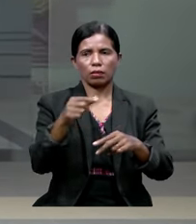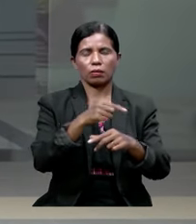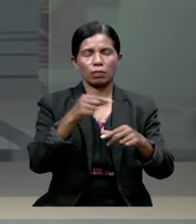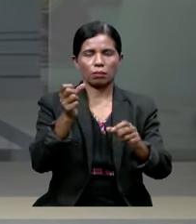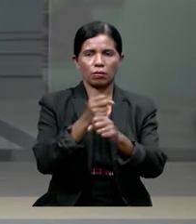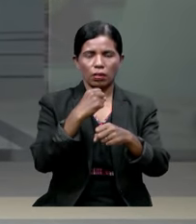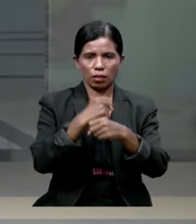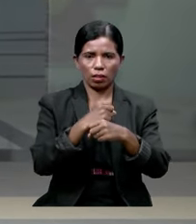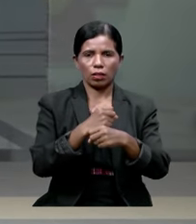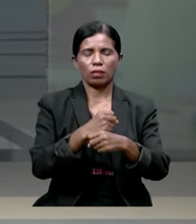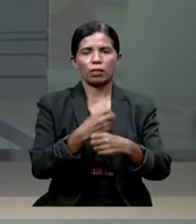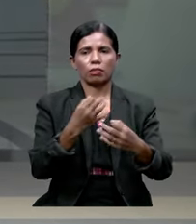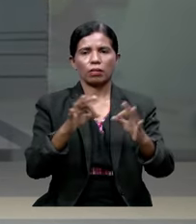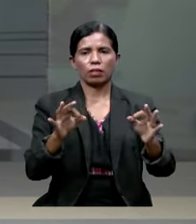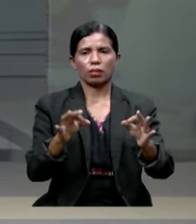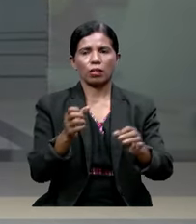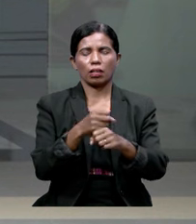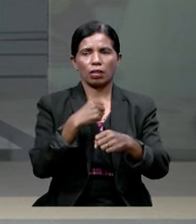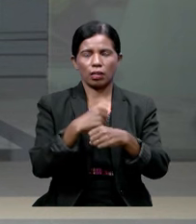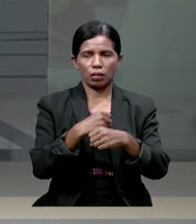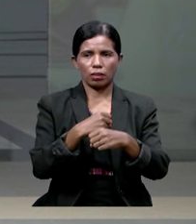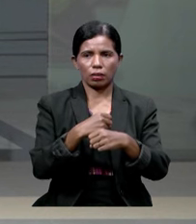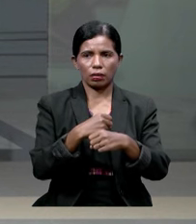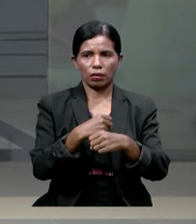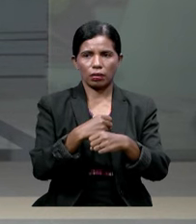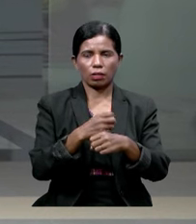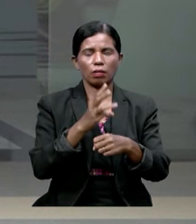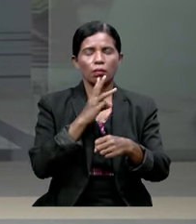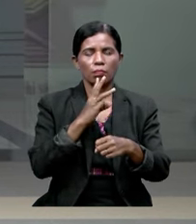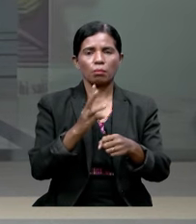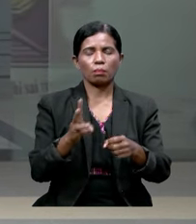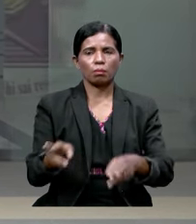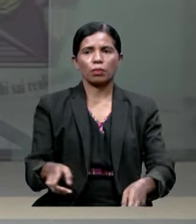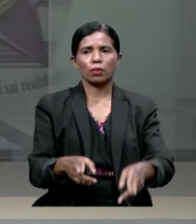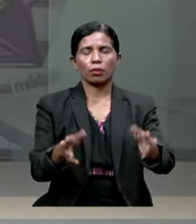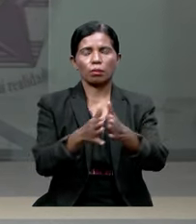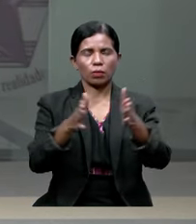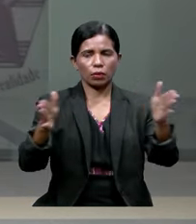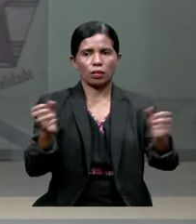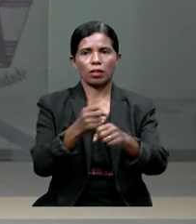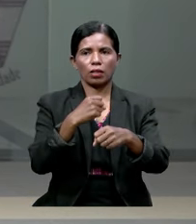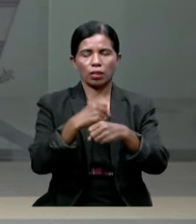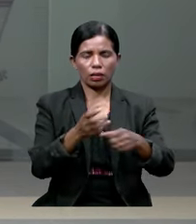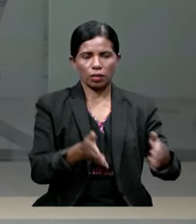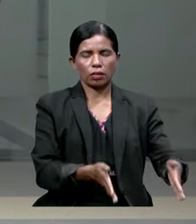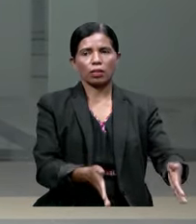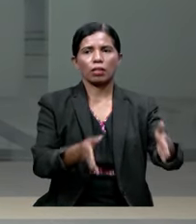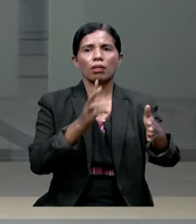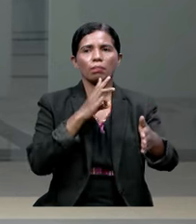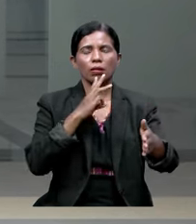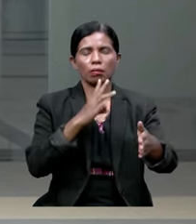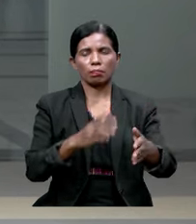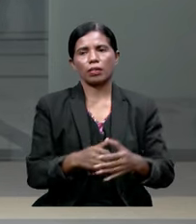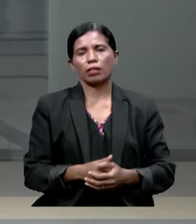det, dar rumah halo fale di drain mota bo tida halo drain nazung gigu anda iya alfa klaran, be mai kuita